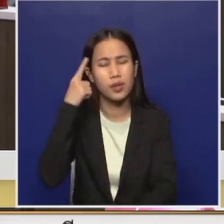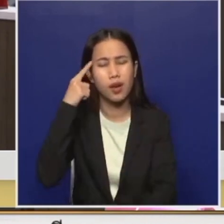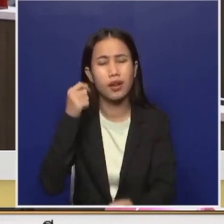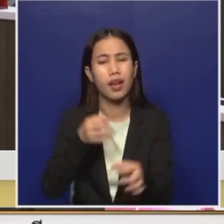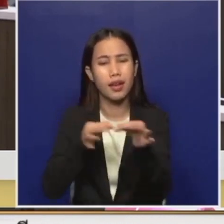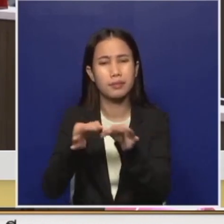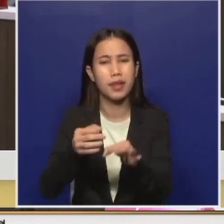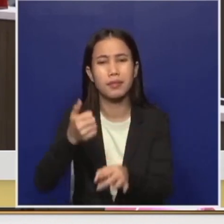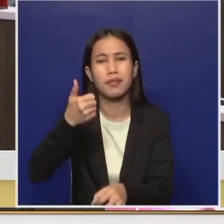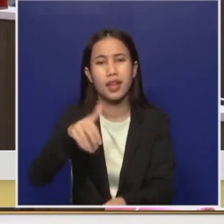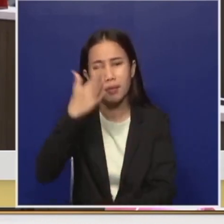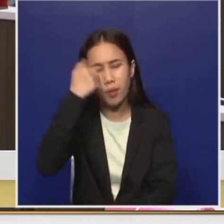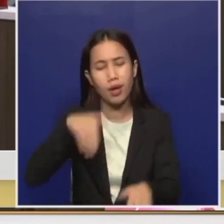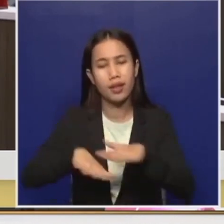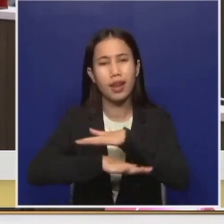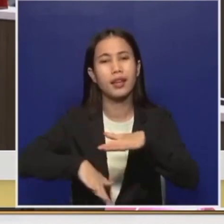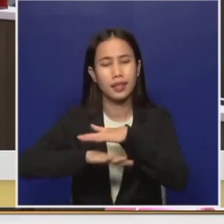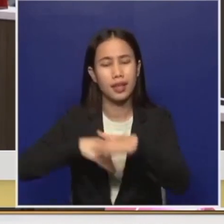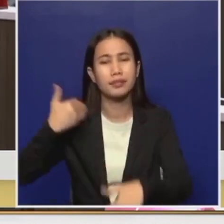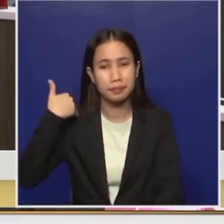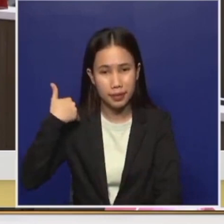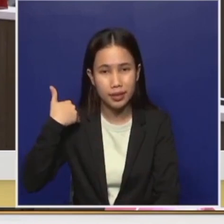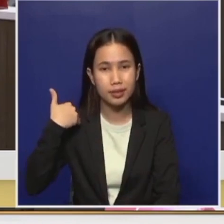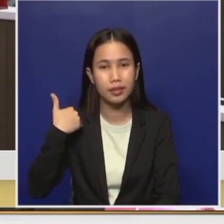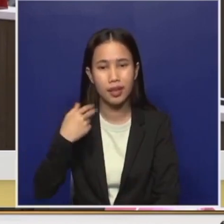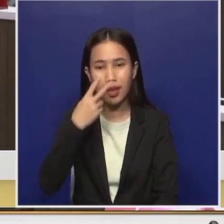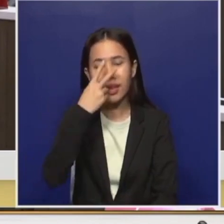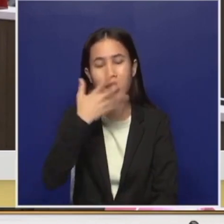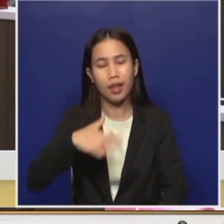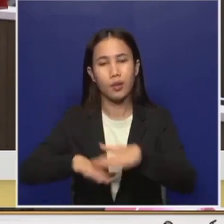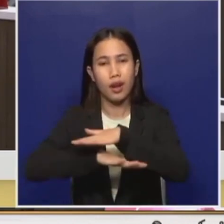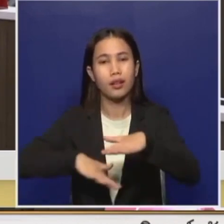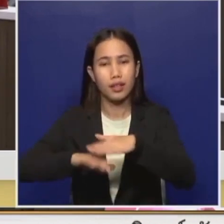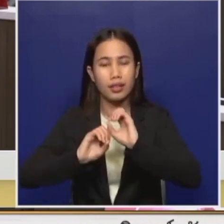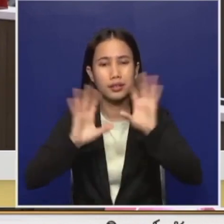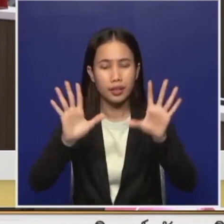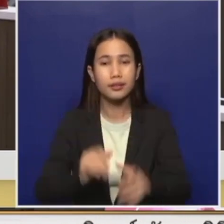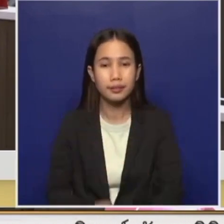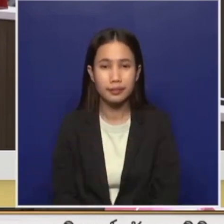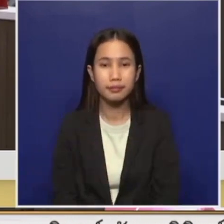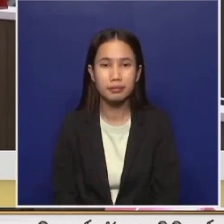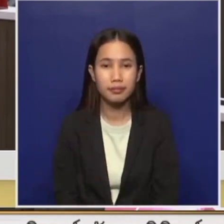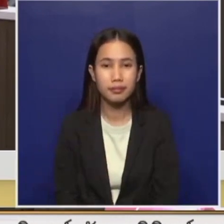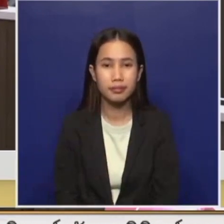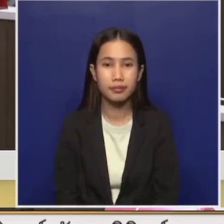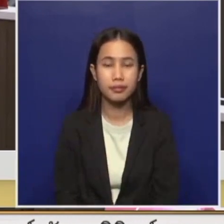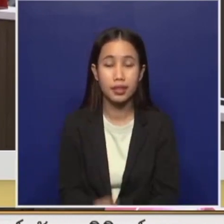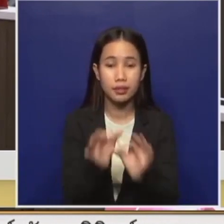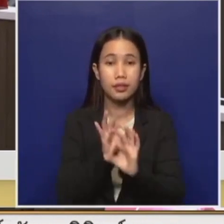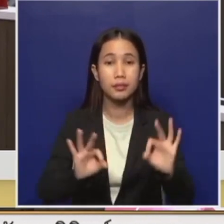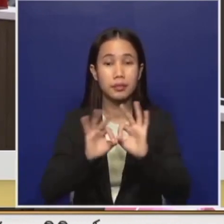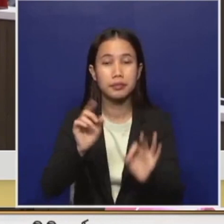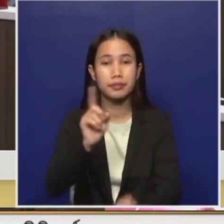มันเป็หลกฐานทนโทรจำนวด้วยหกฐานแล้วก็จะมเป็นตเรียงอยนั้นแลทสำคครับ